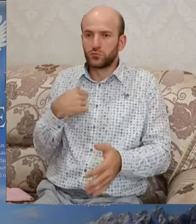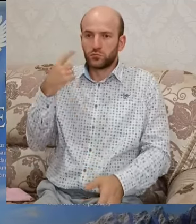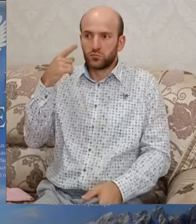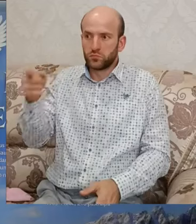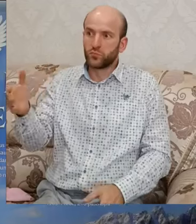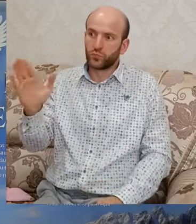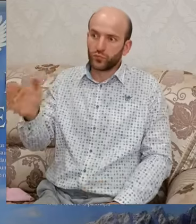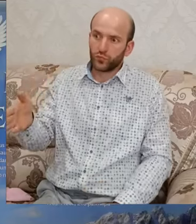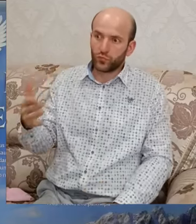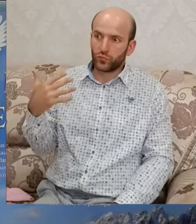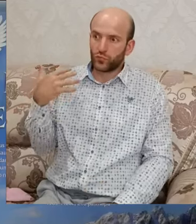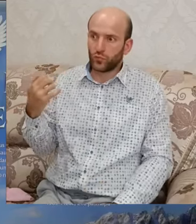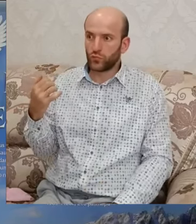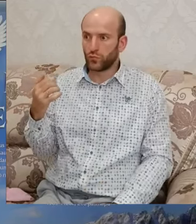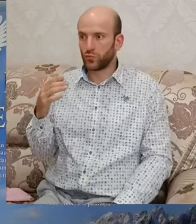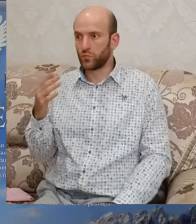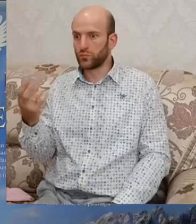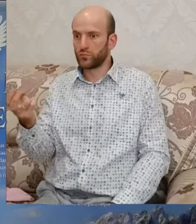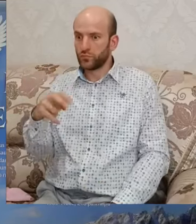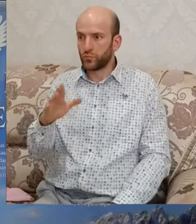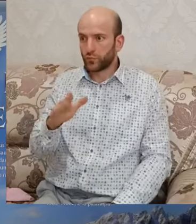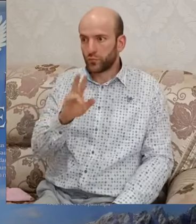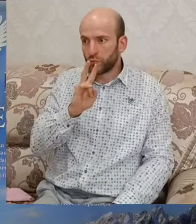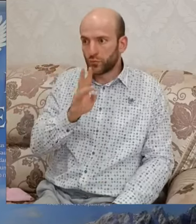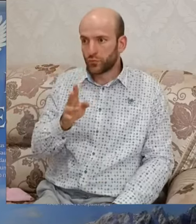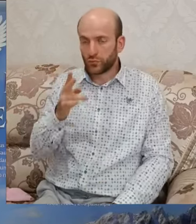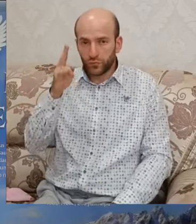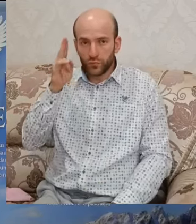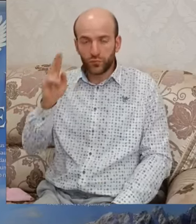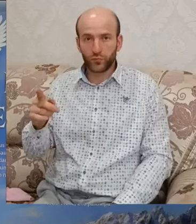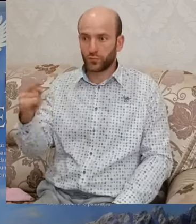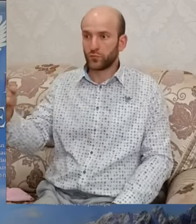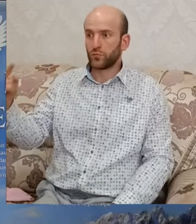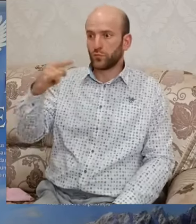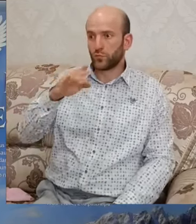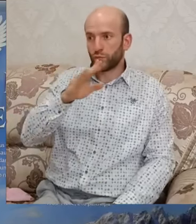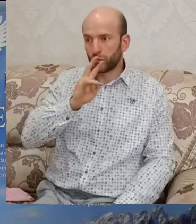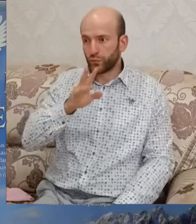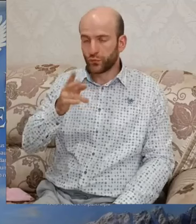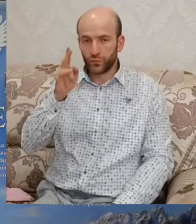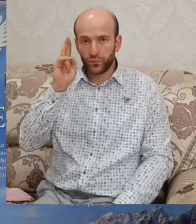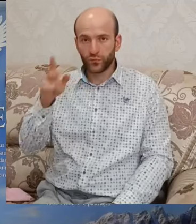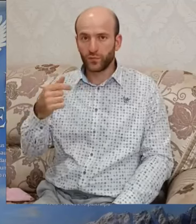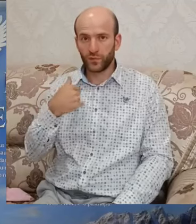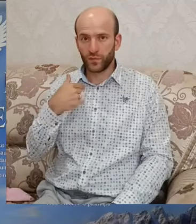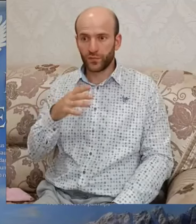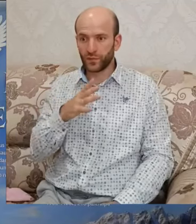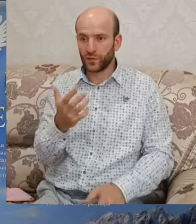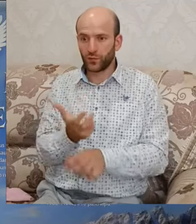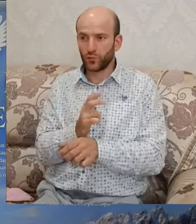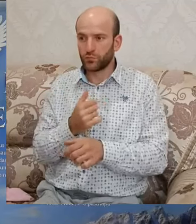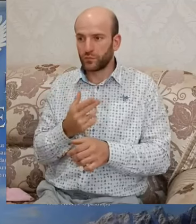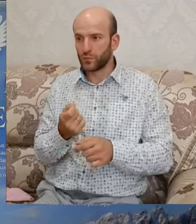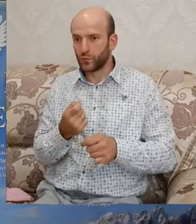pačiam šita situacija irgi buvo augimui. И знаете, для меня это тоже ситуация была для моего